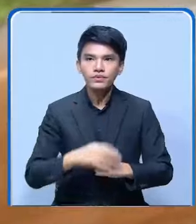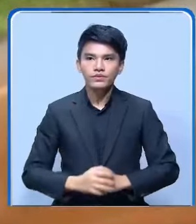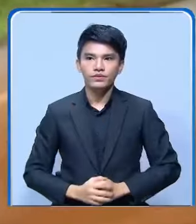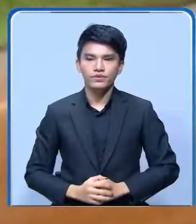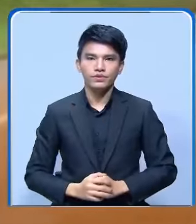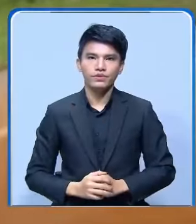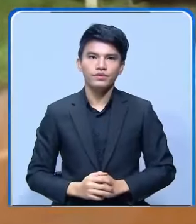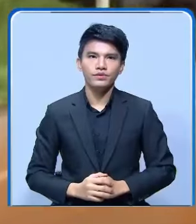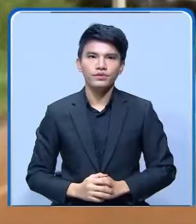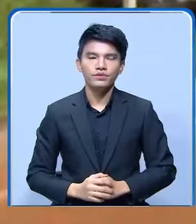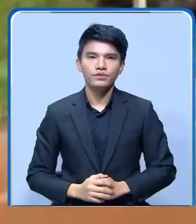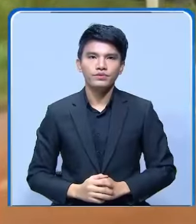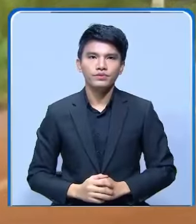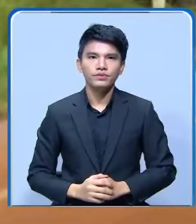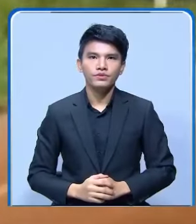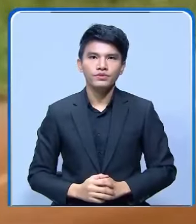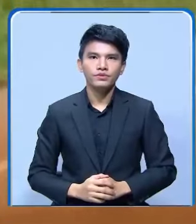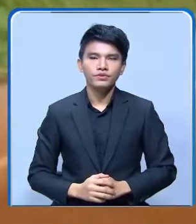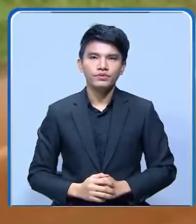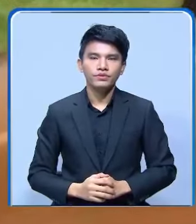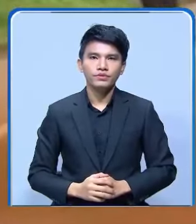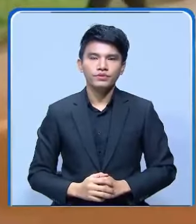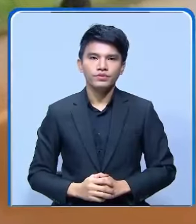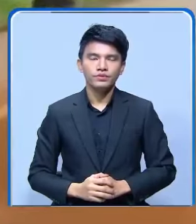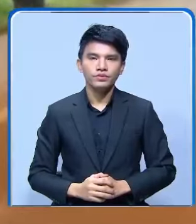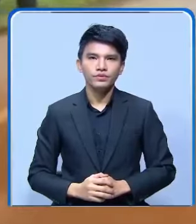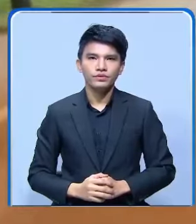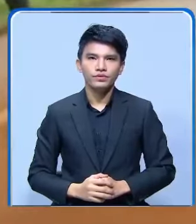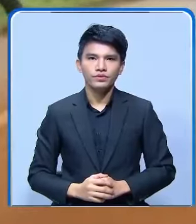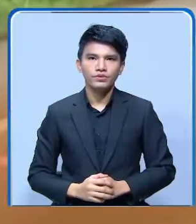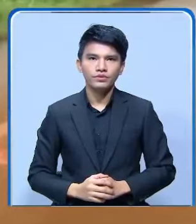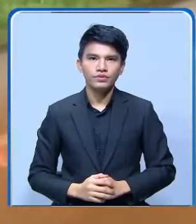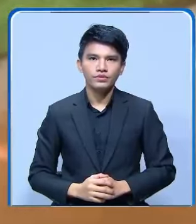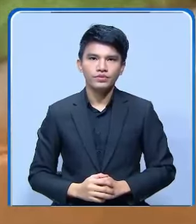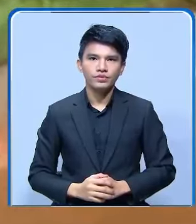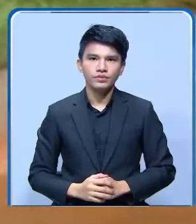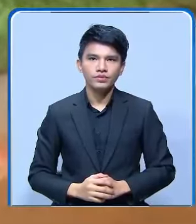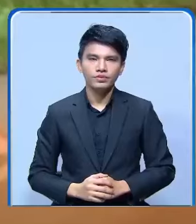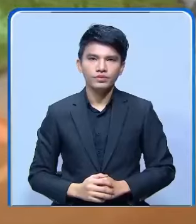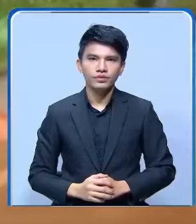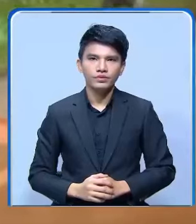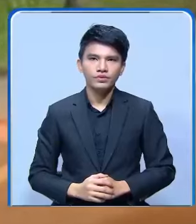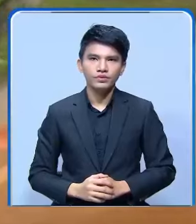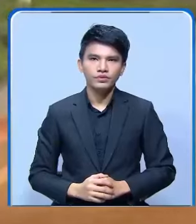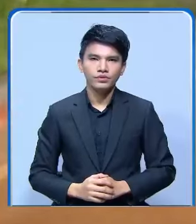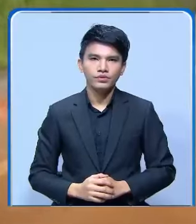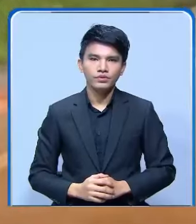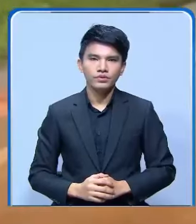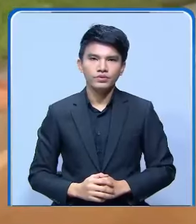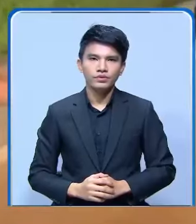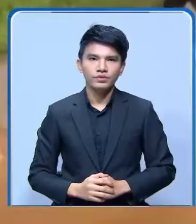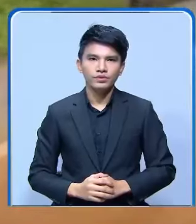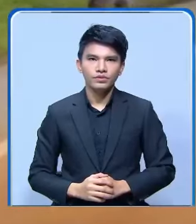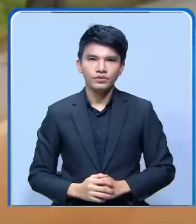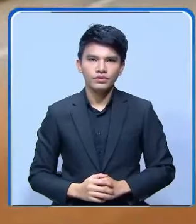างหลังไม่ต้องดังปืนนะครับข้างหลังไม่ต้องดังปืนข้างหลังไม่ต้องเสือปืนให้ช่วยราชการก็ทำ ให้ชุดชุดข้างหน้าครับ ข้างหลังเก็บ